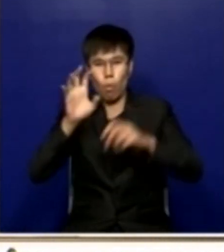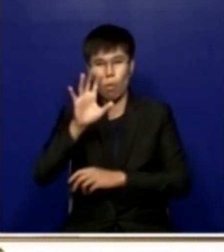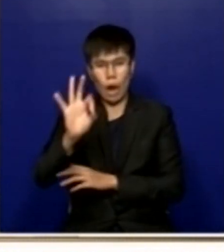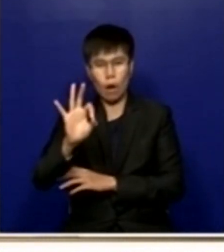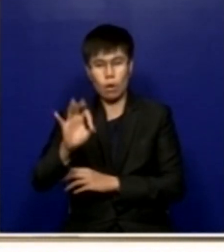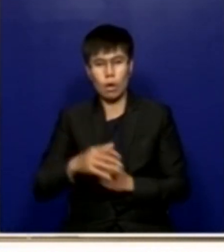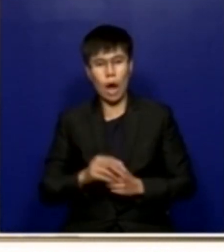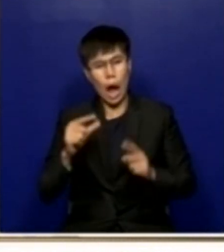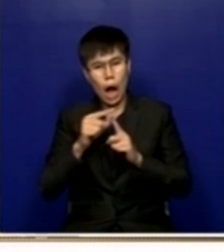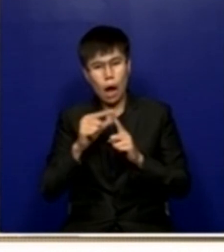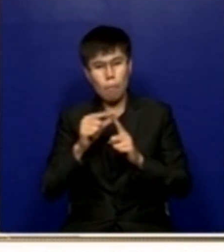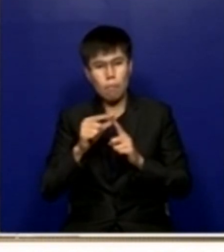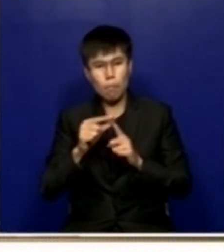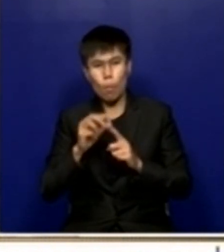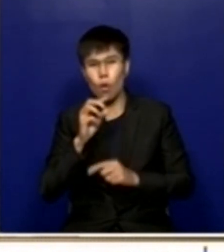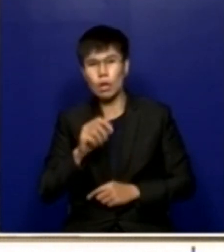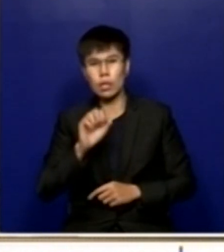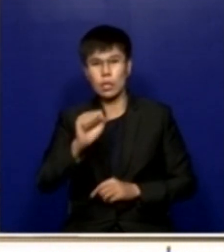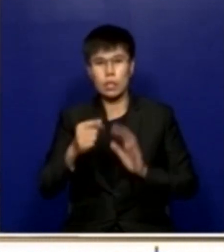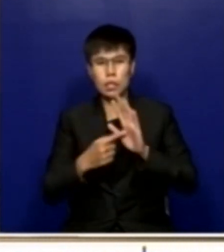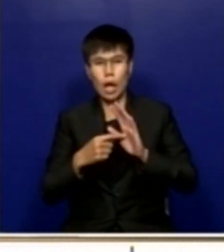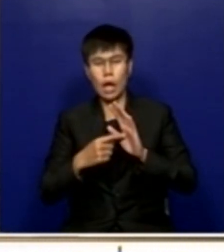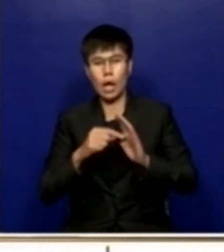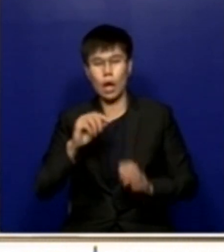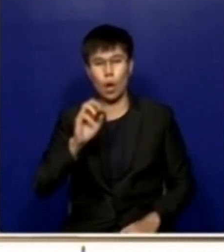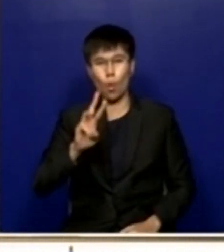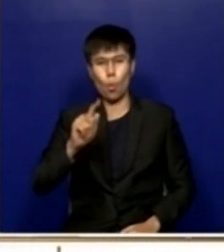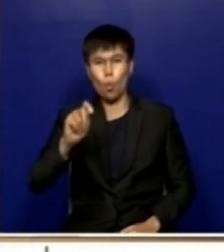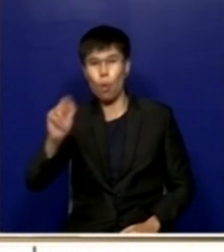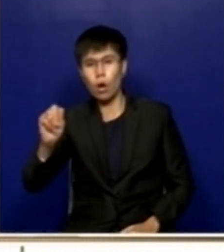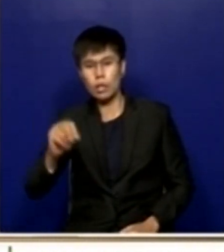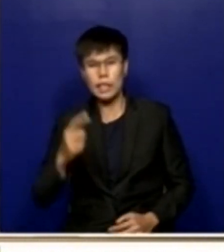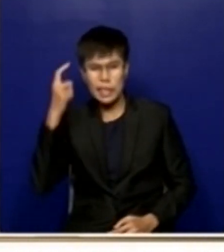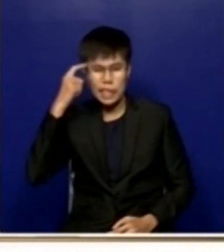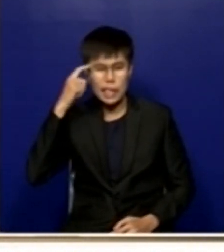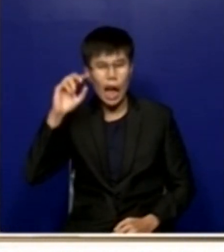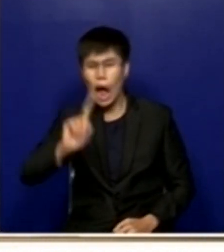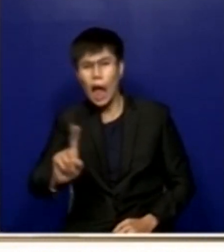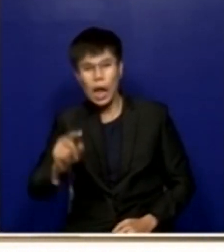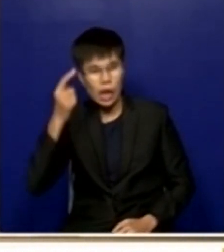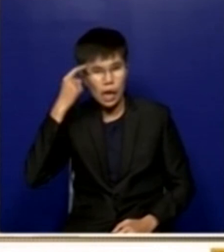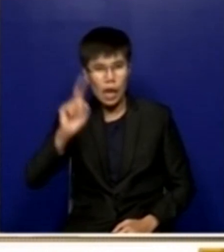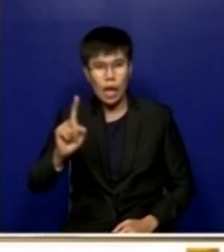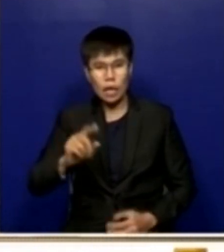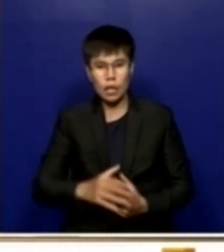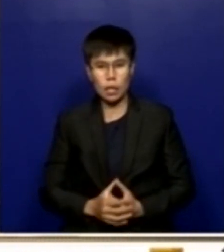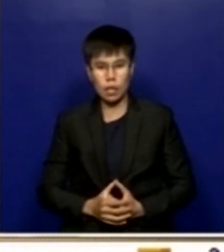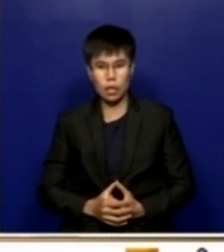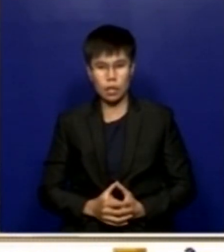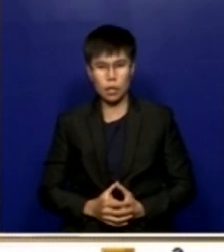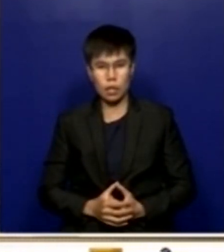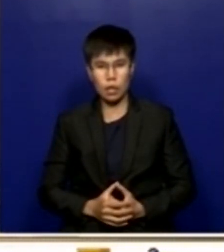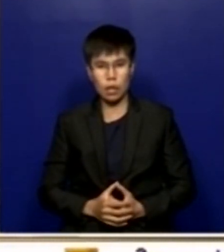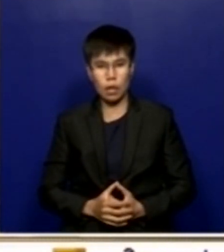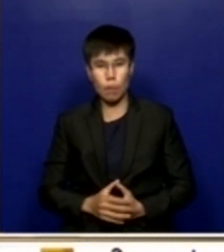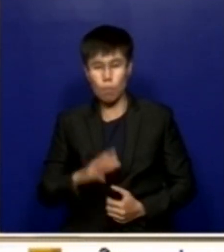อะไรจะพูดอะไรก็ไม่พูดอะไรถึงสังวรก็คือว่าอะไรอะไรที่ไม่ควร